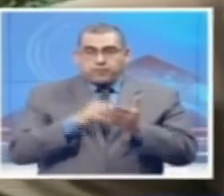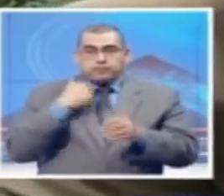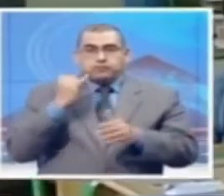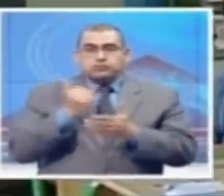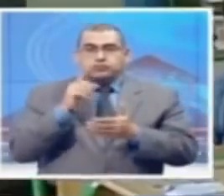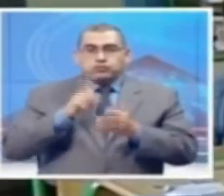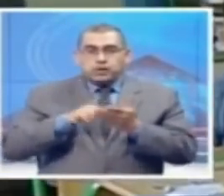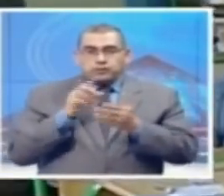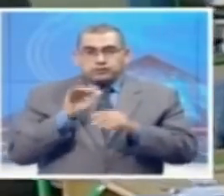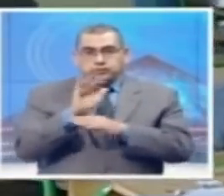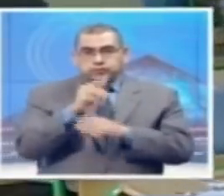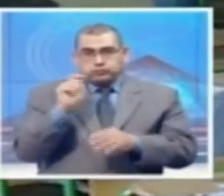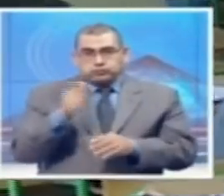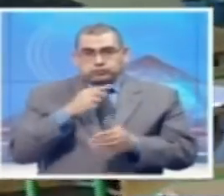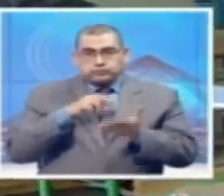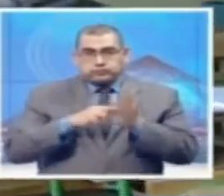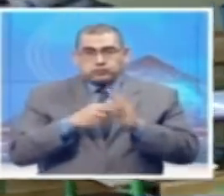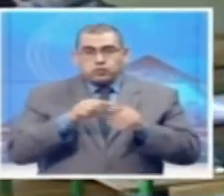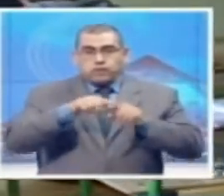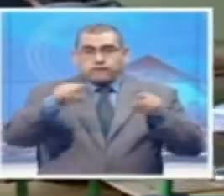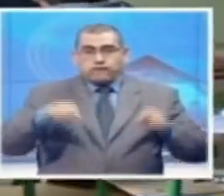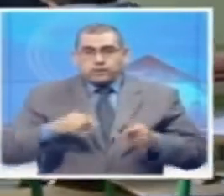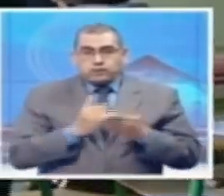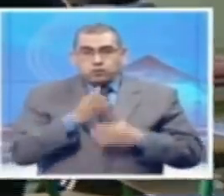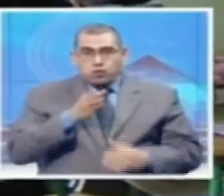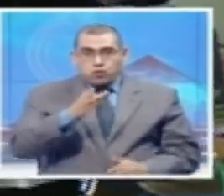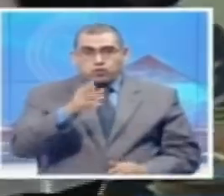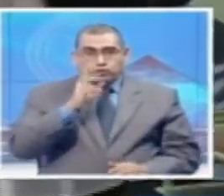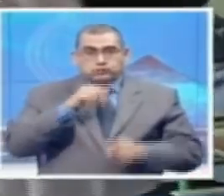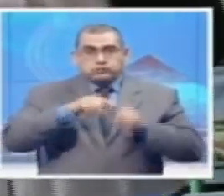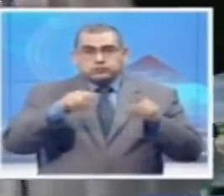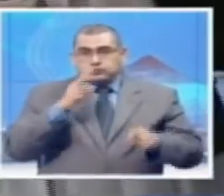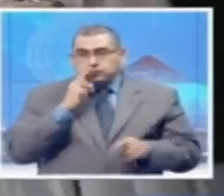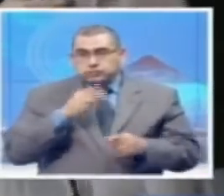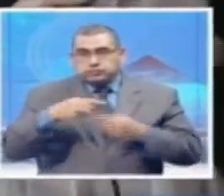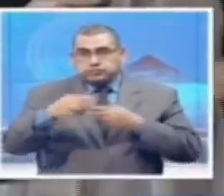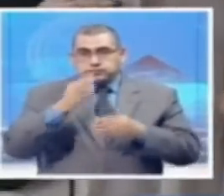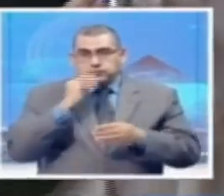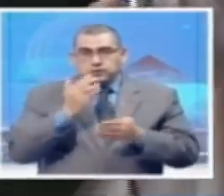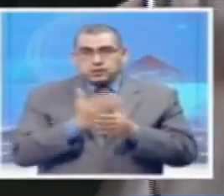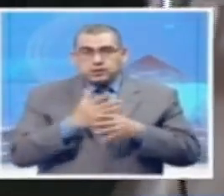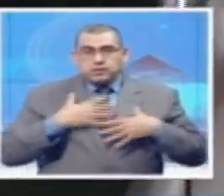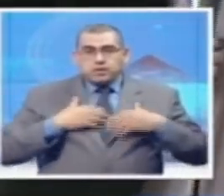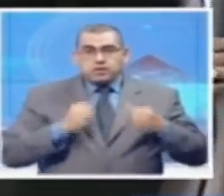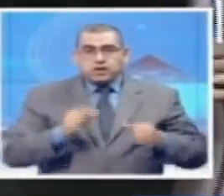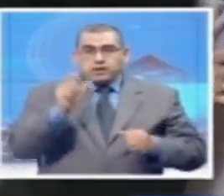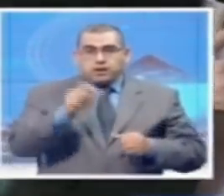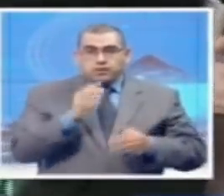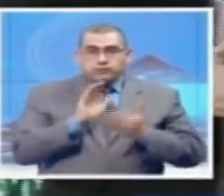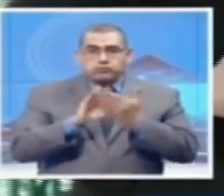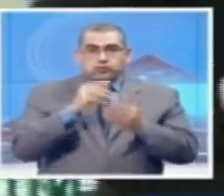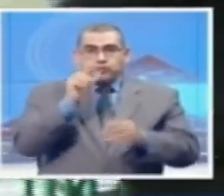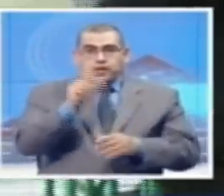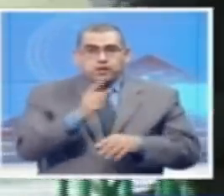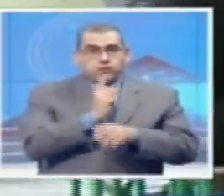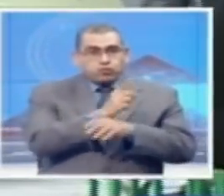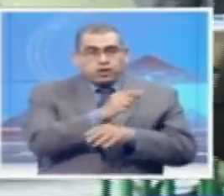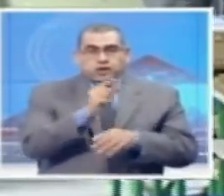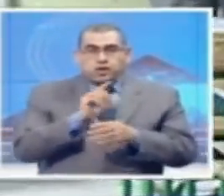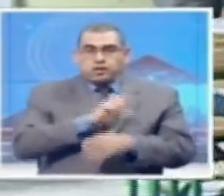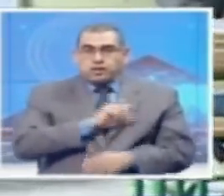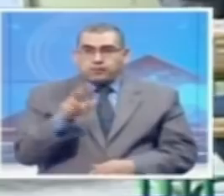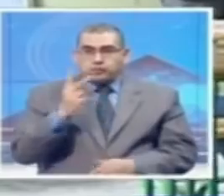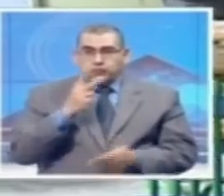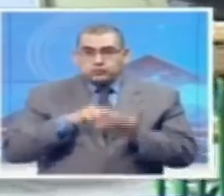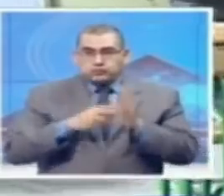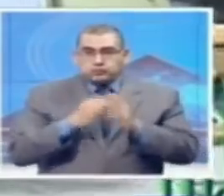معاه. وبداخل الفصل الدراسي إجراءات أخرى مكثفة حرصاً على سلامة كافة أعضاء المنظومة التعليمية من